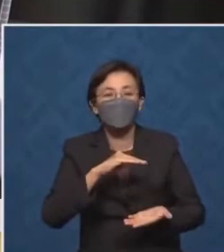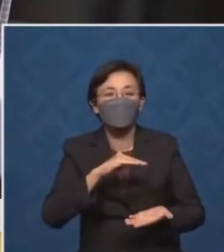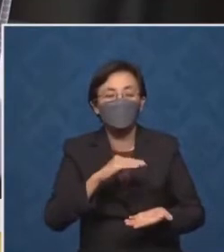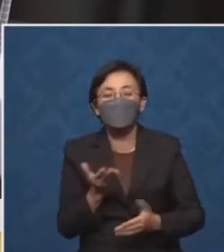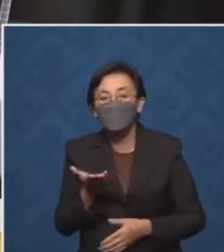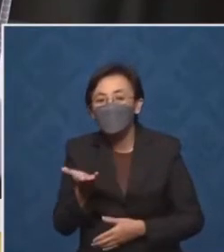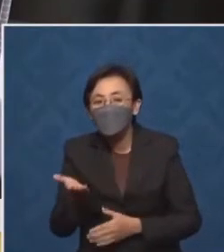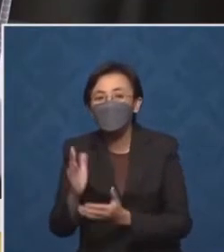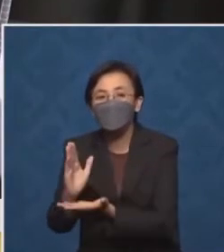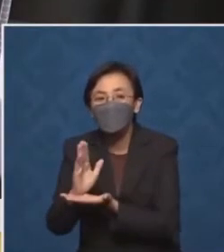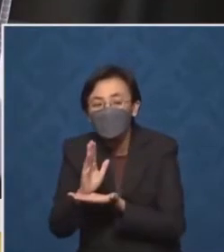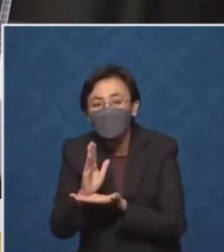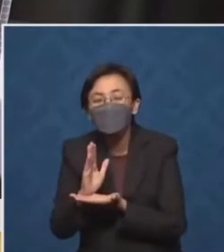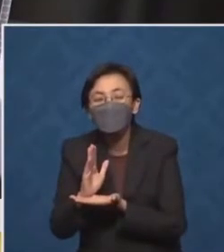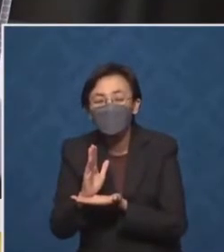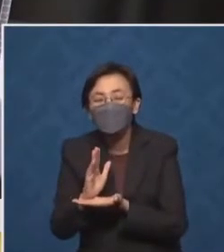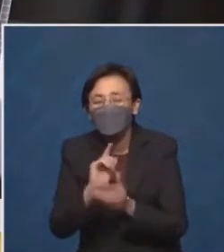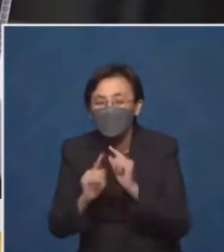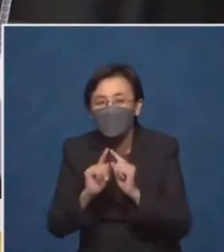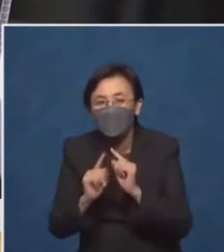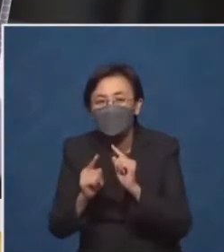ไปขอรบริจากเขาประกวดว่า